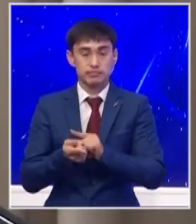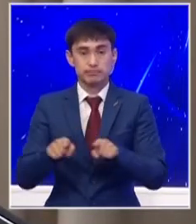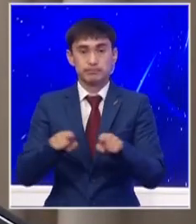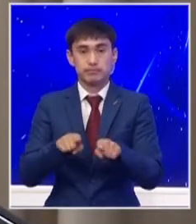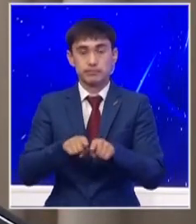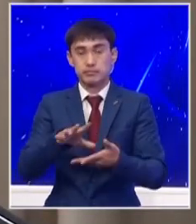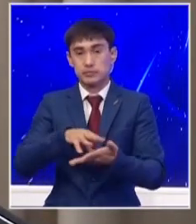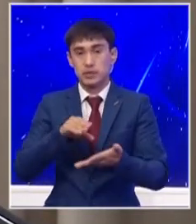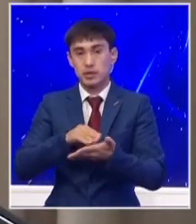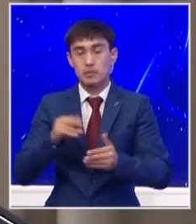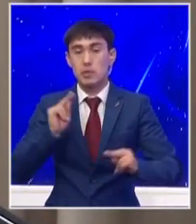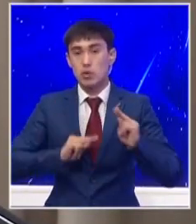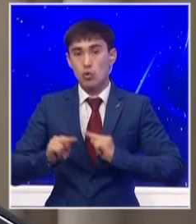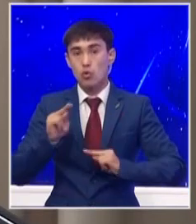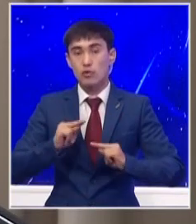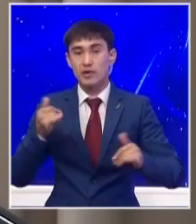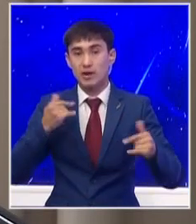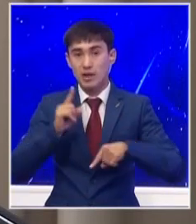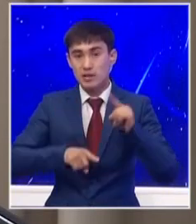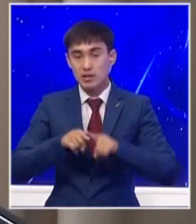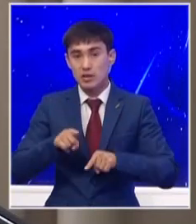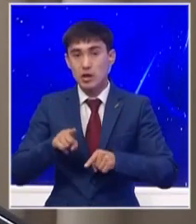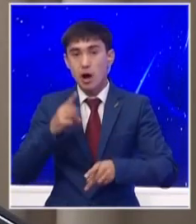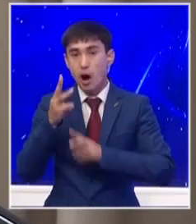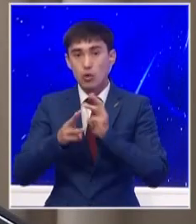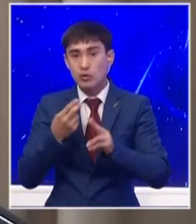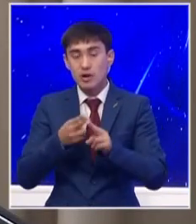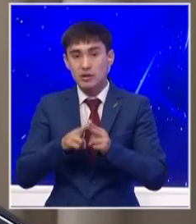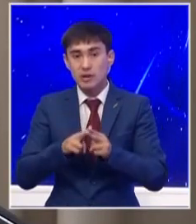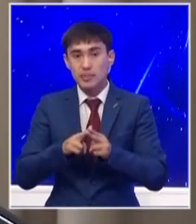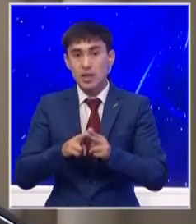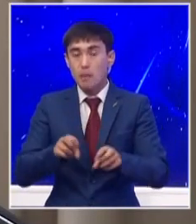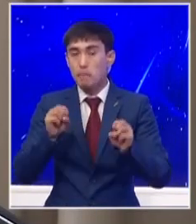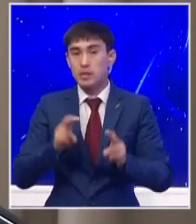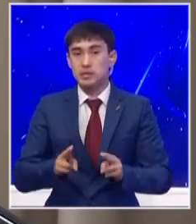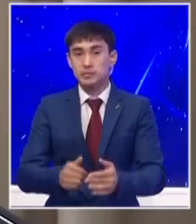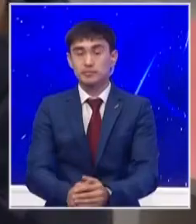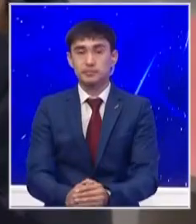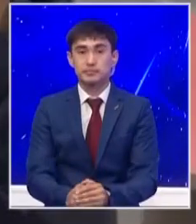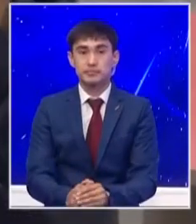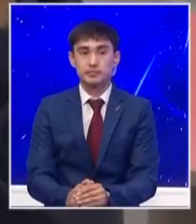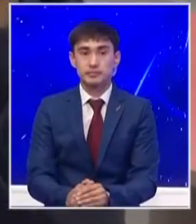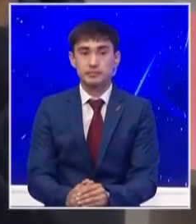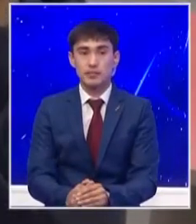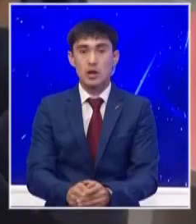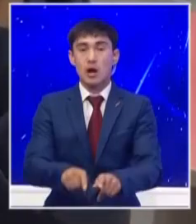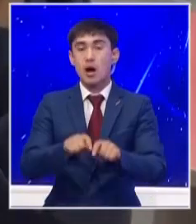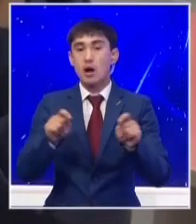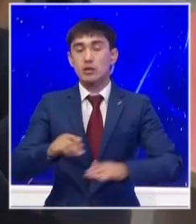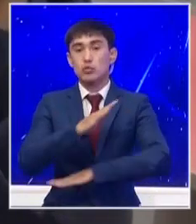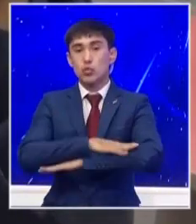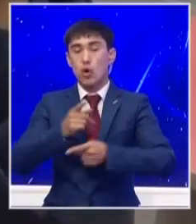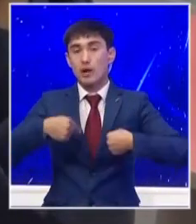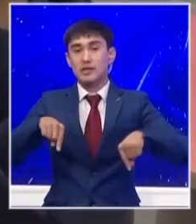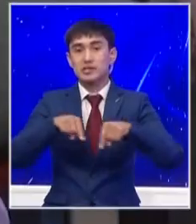правило для родителей и педагогов. Ребенок должен понять, что огонь не просто светлячок, что он может быть опасен. Открытый урок,